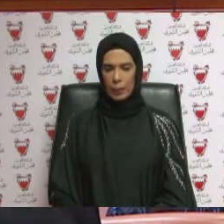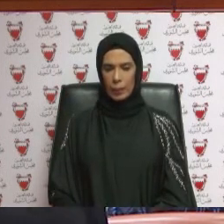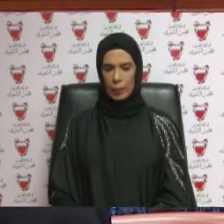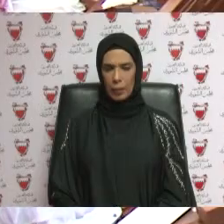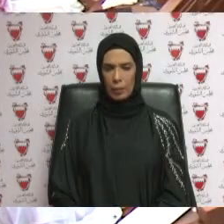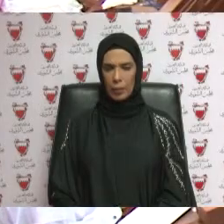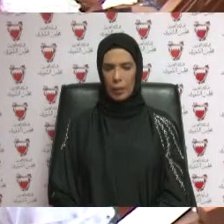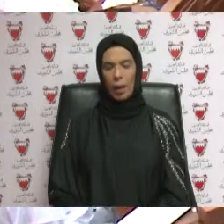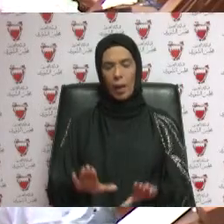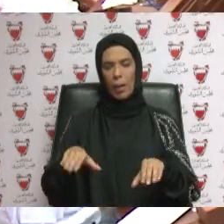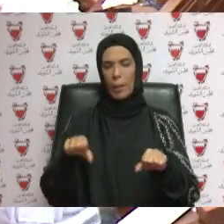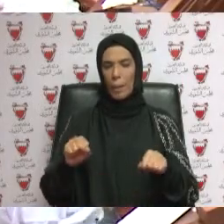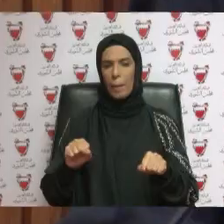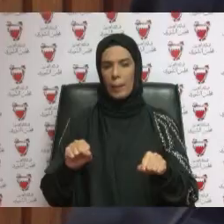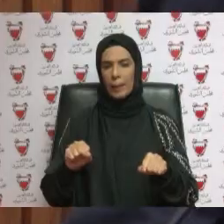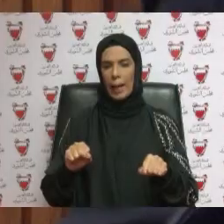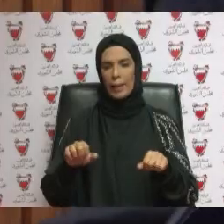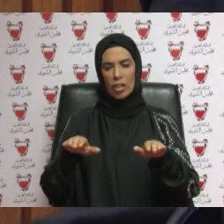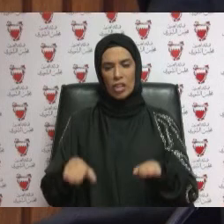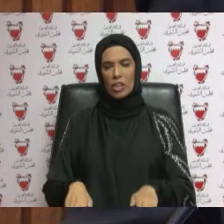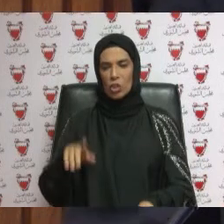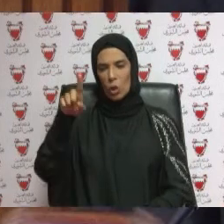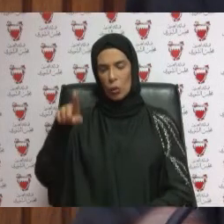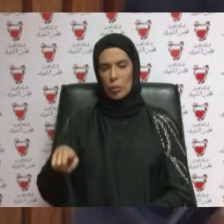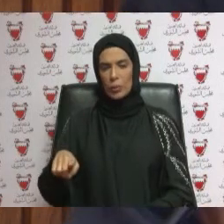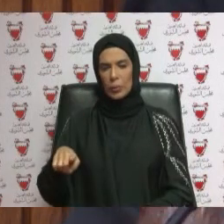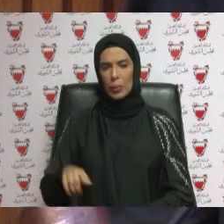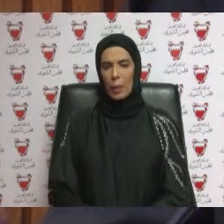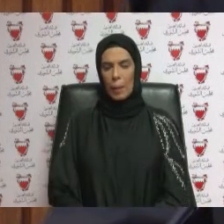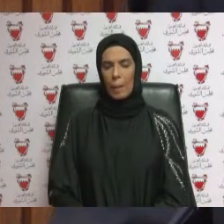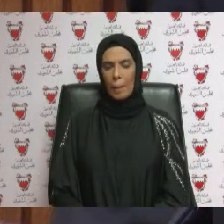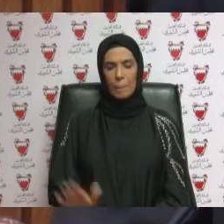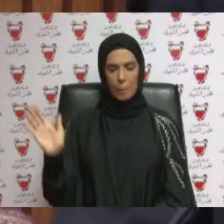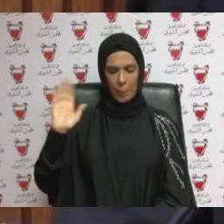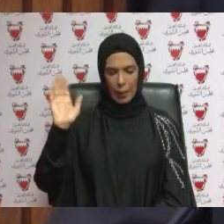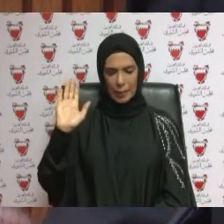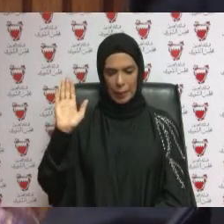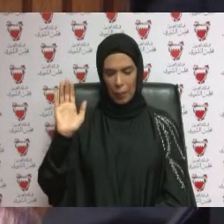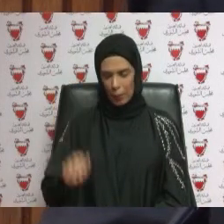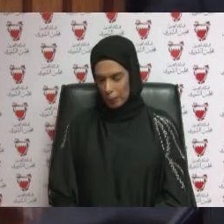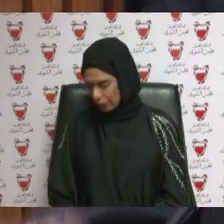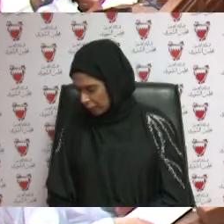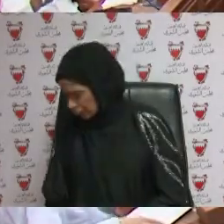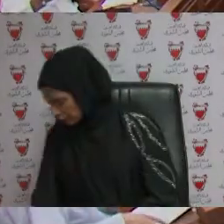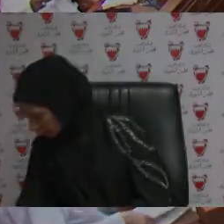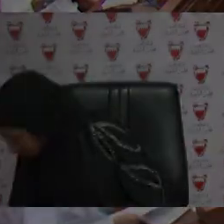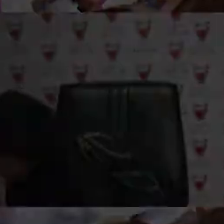إذن نكتفي بهذا القدر من الجلسة، وترفع الجلسة الأسبوع القادم إن شاء الله.